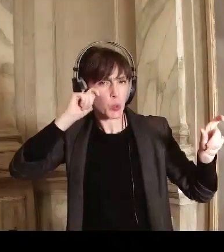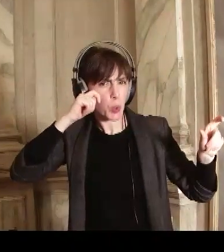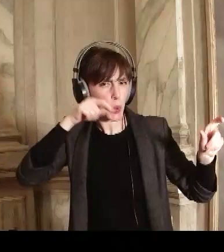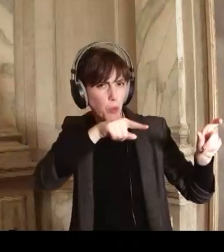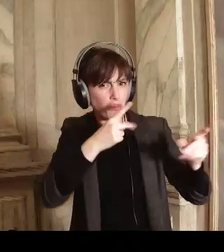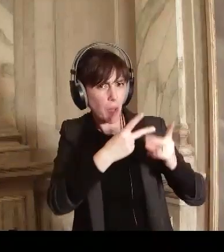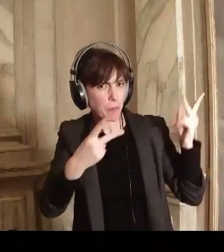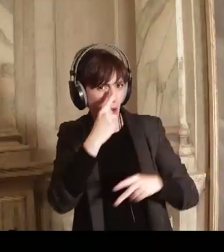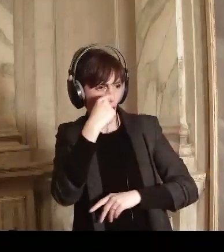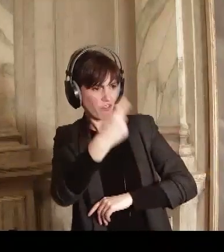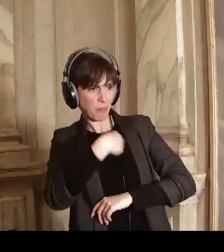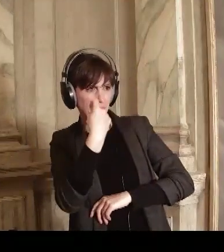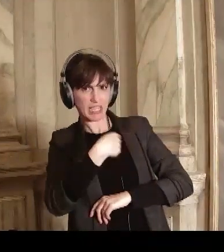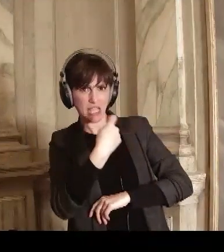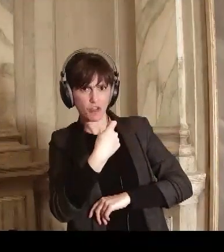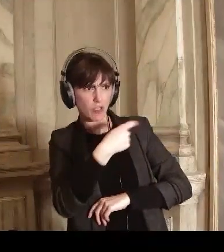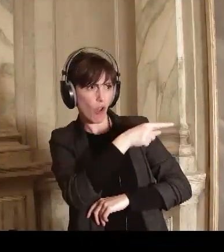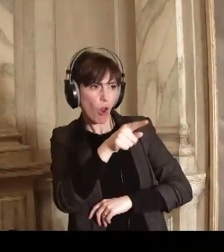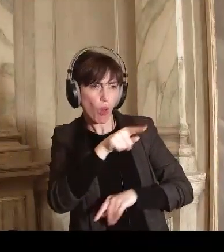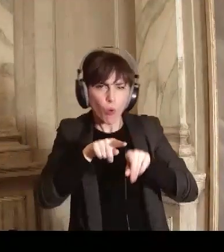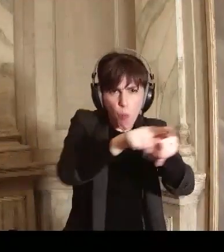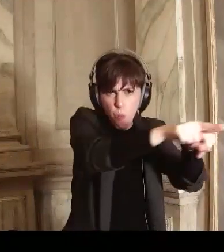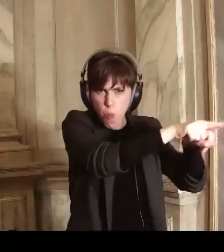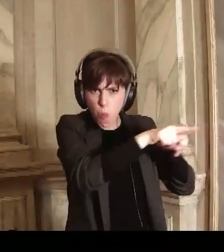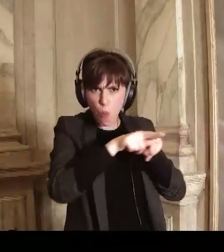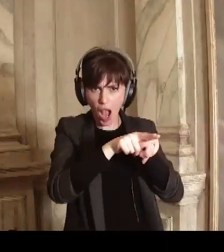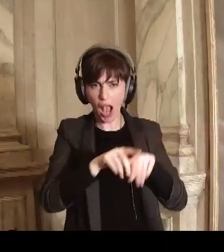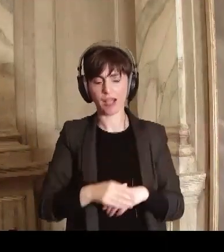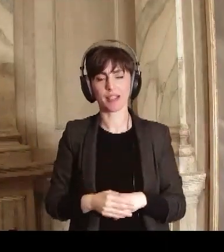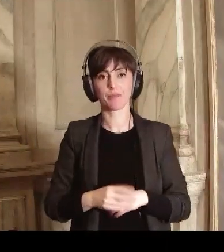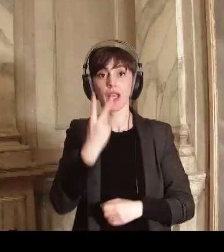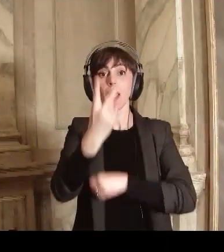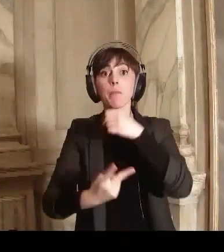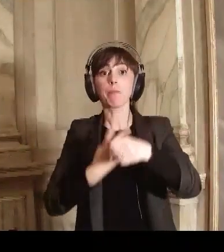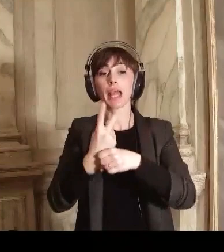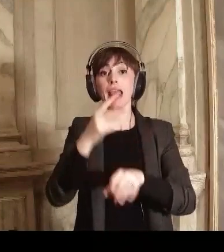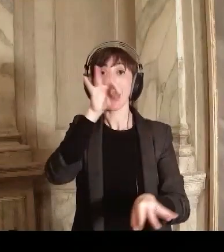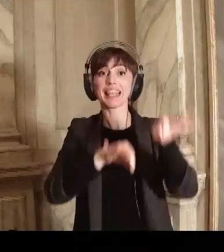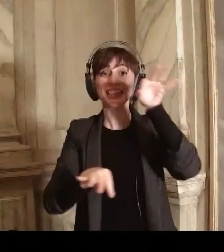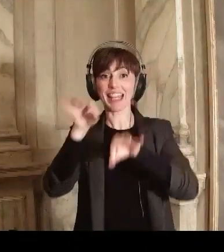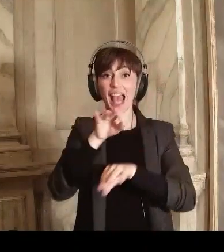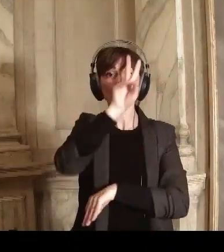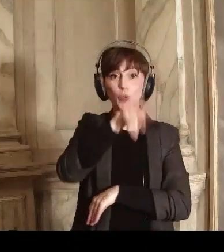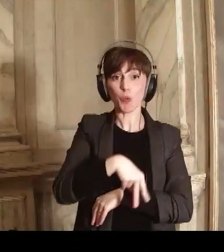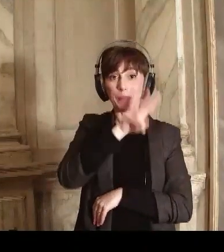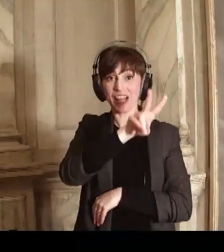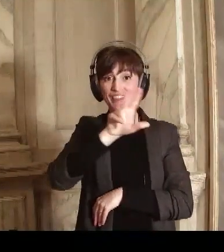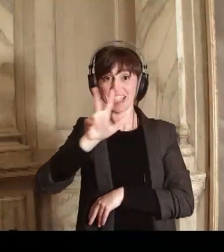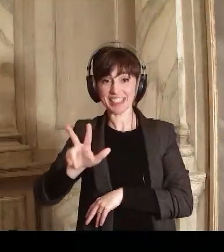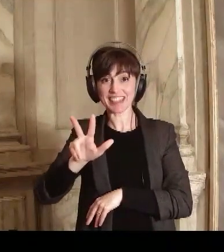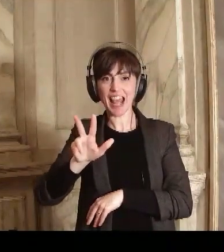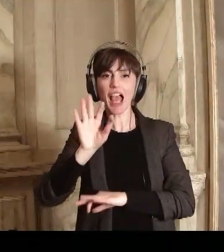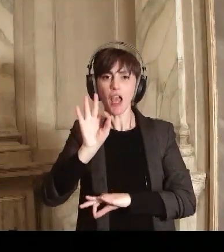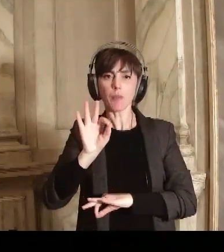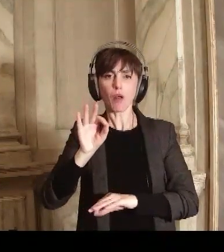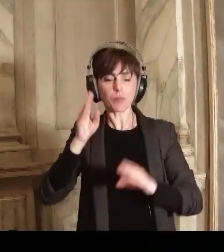e rassicuranti. Un'edizione 2023, quella di Biennale Teatro, fatta di sortileggi, di relazione con il fattore